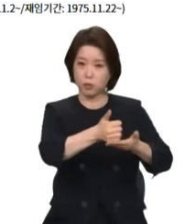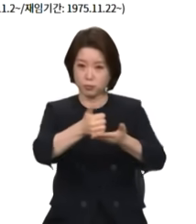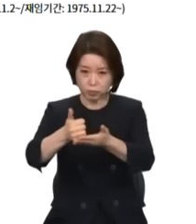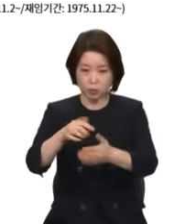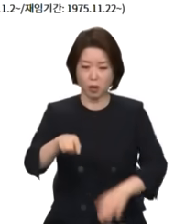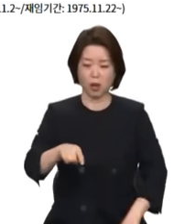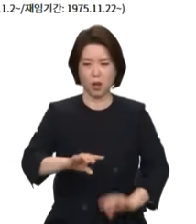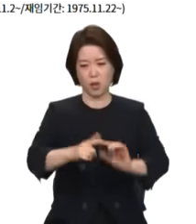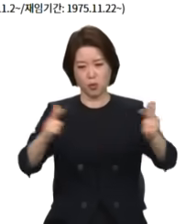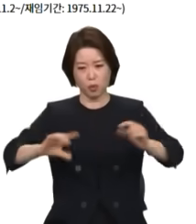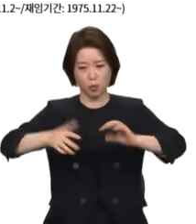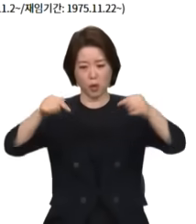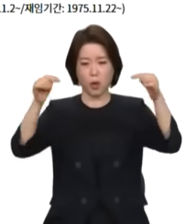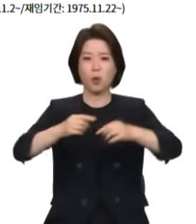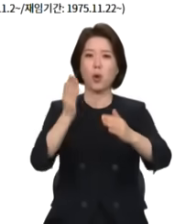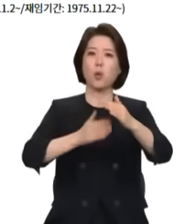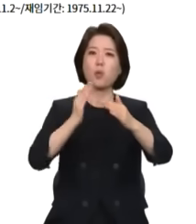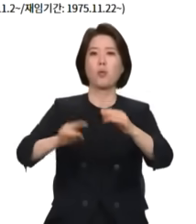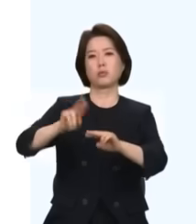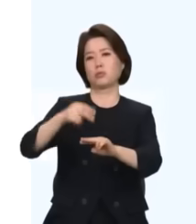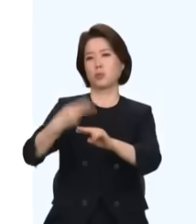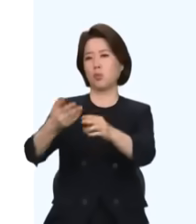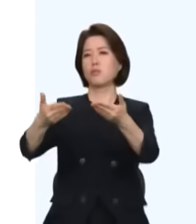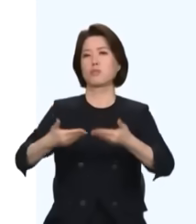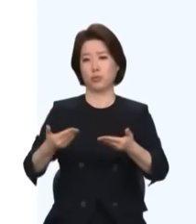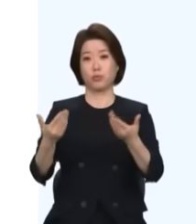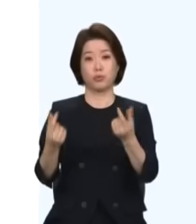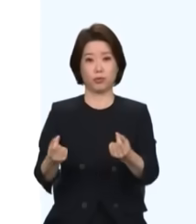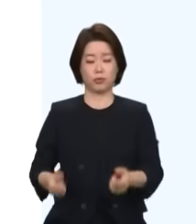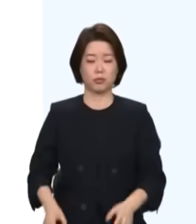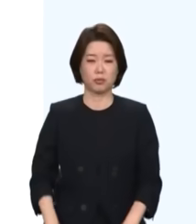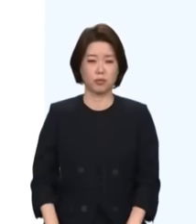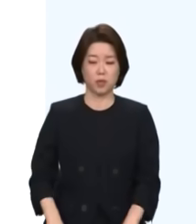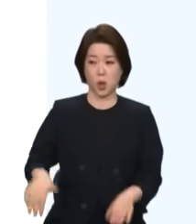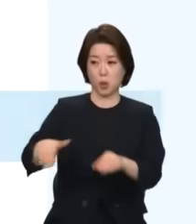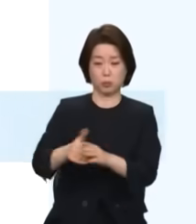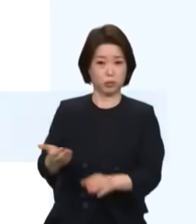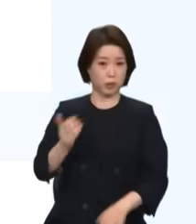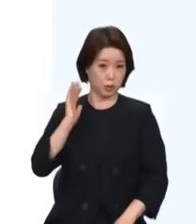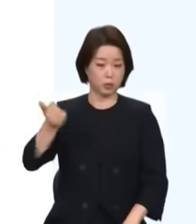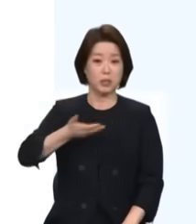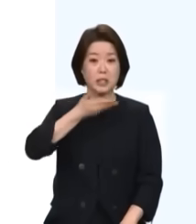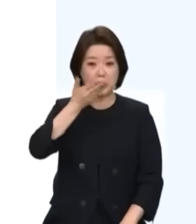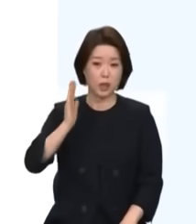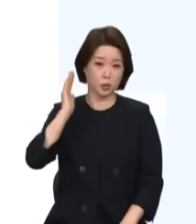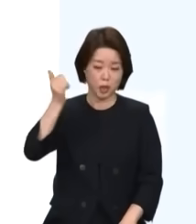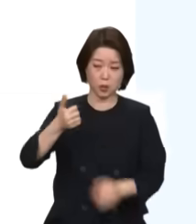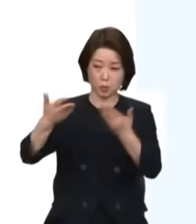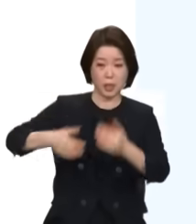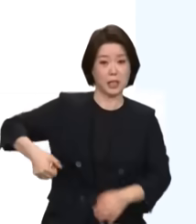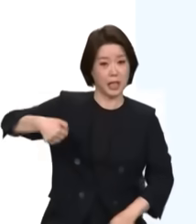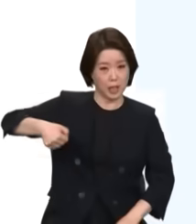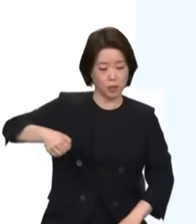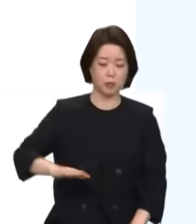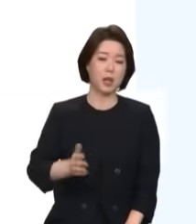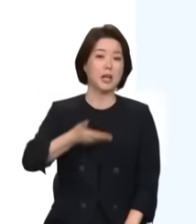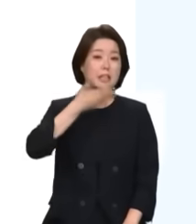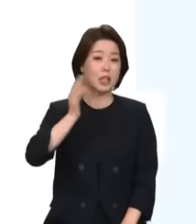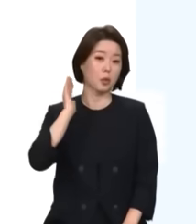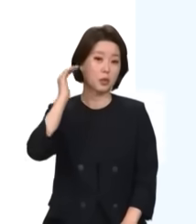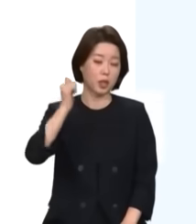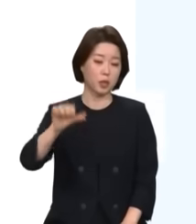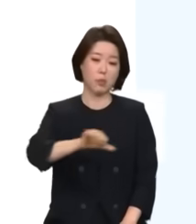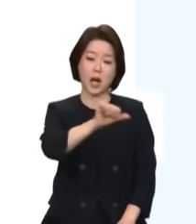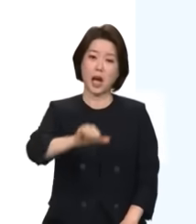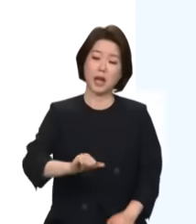행사 과정에서 받은 공식 선물이었습니다. 문 전 대통령도 체코 총리에게 받은 핸드백, 체코 대통령과 아시안